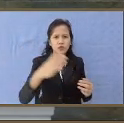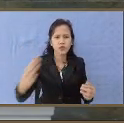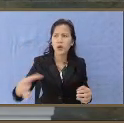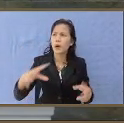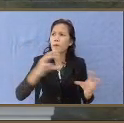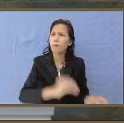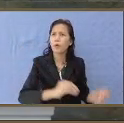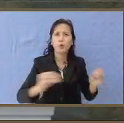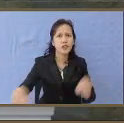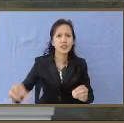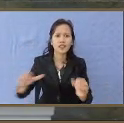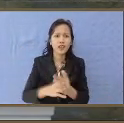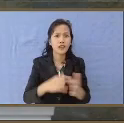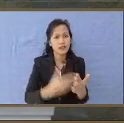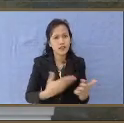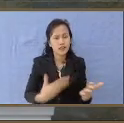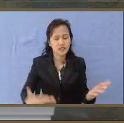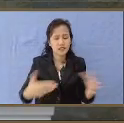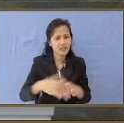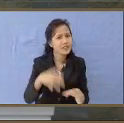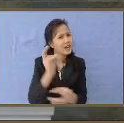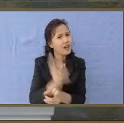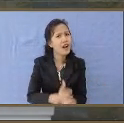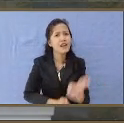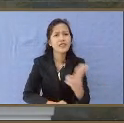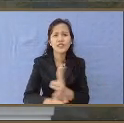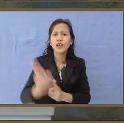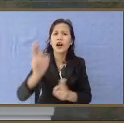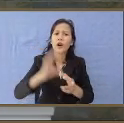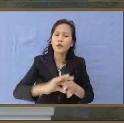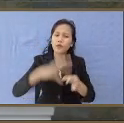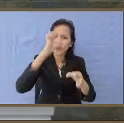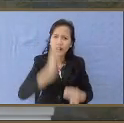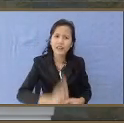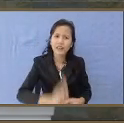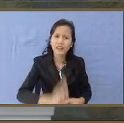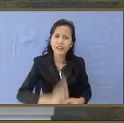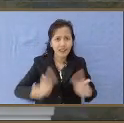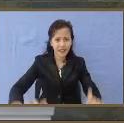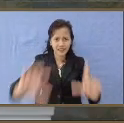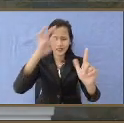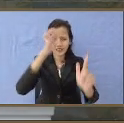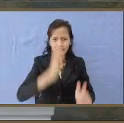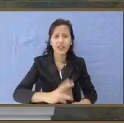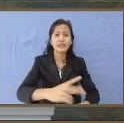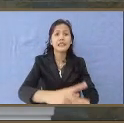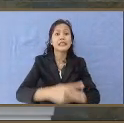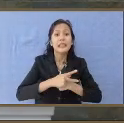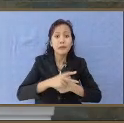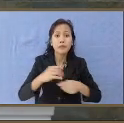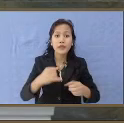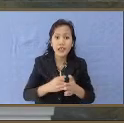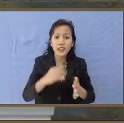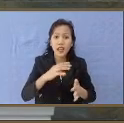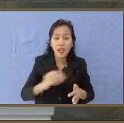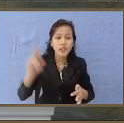the hands of God and let God keep it, because in the first place, you know that you cannot keep it.